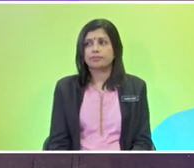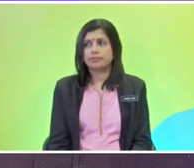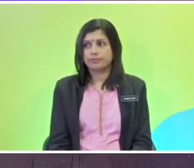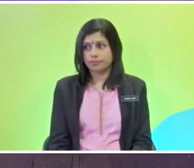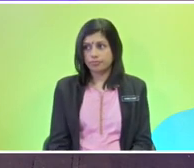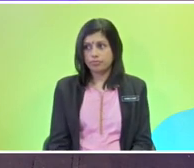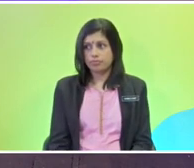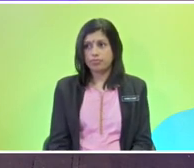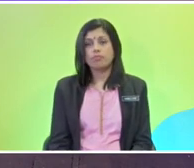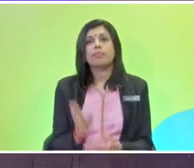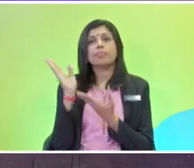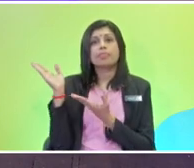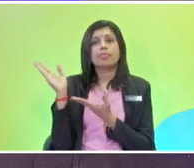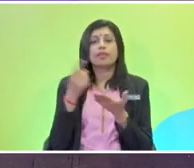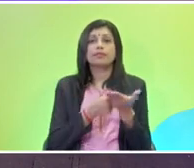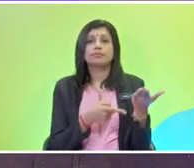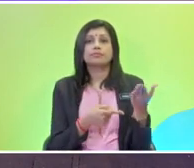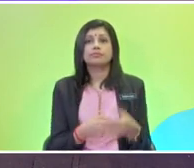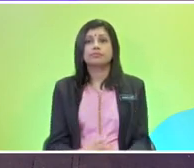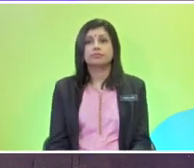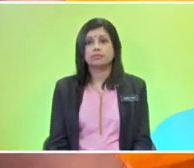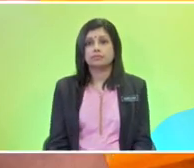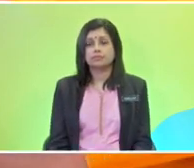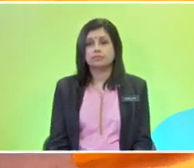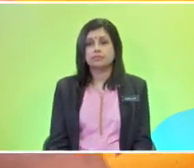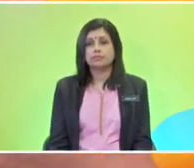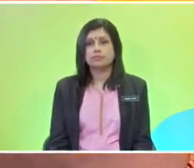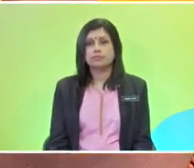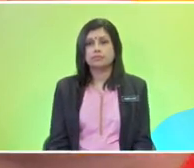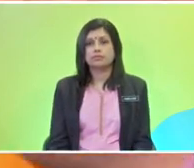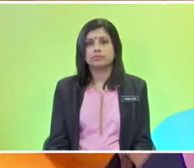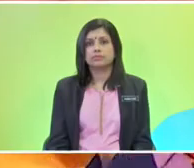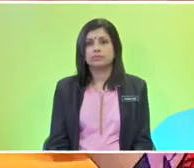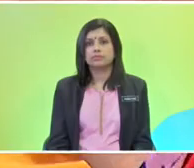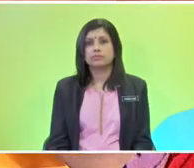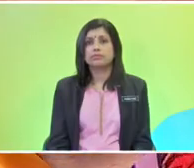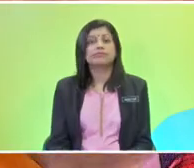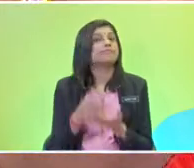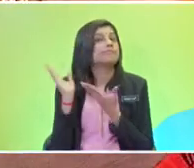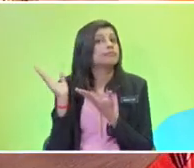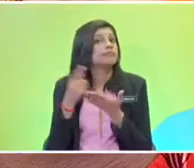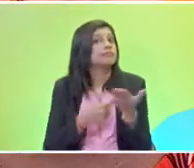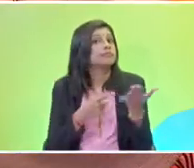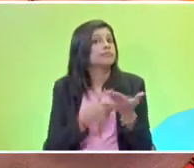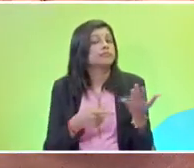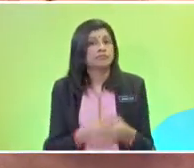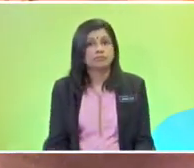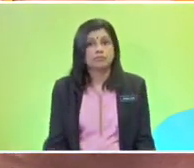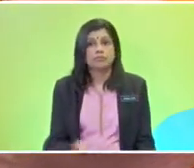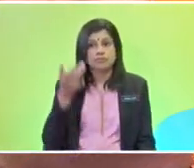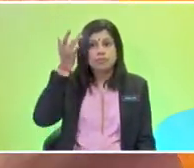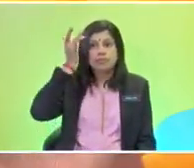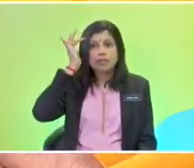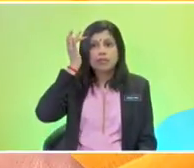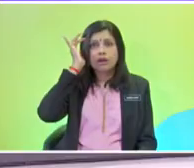Ada macam tanduk-tanduk ni. Murid-murid, apa namanya ni murid-murid? Apa ni, Din? Murid-murid pun tak tahu. Saya